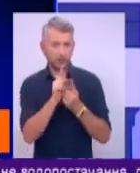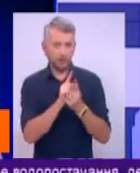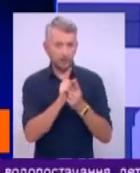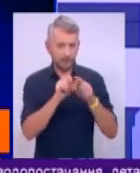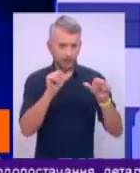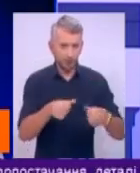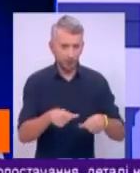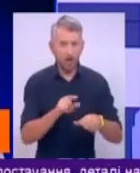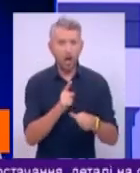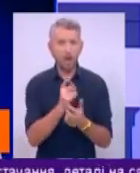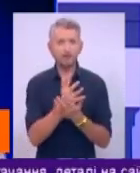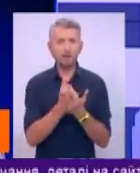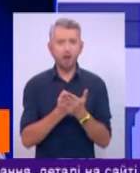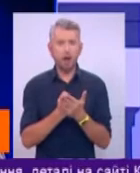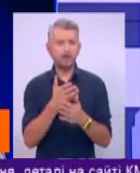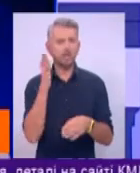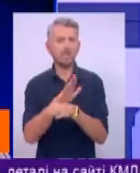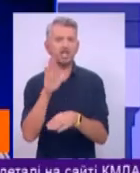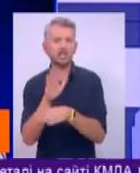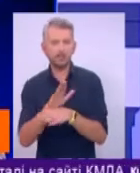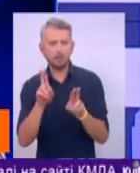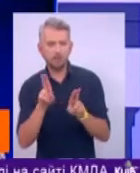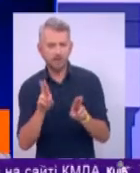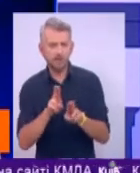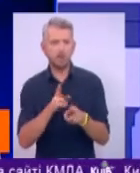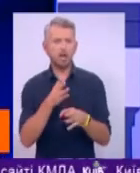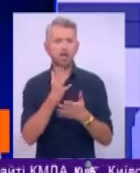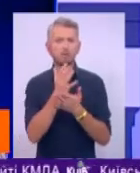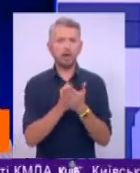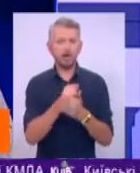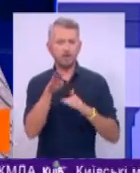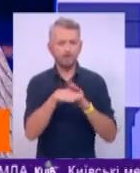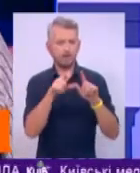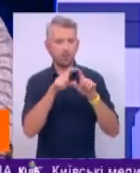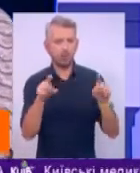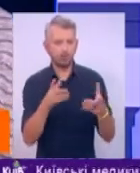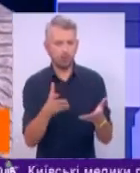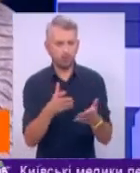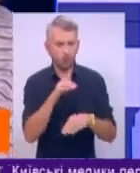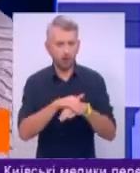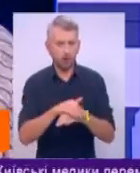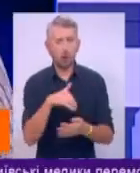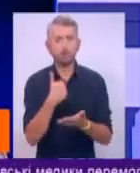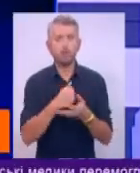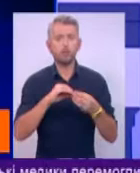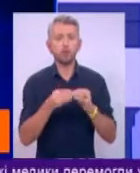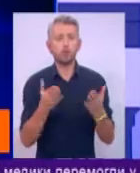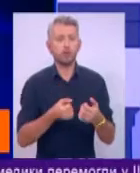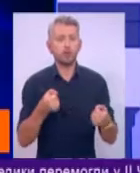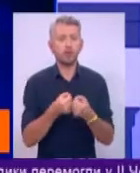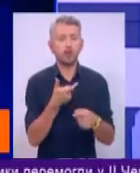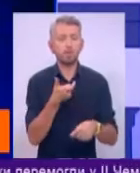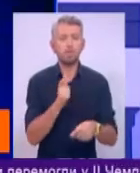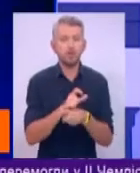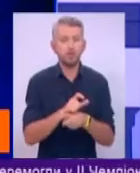Однак зберігається директивний принцип, зберігається відомча така ознака. От, наприклад, основна проблема, з якою стикалися більшість